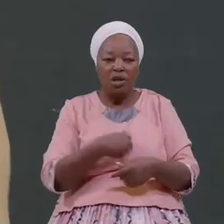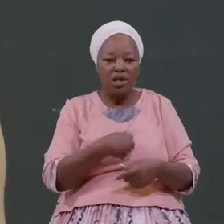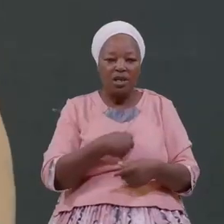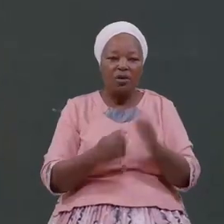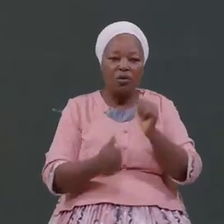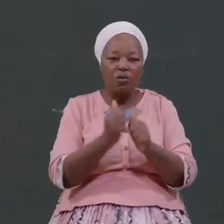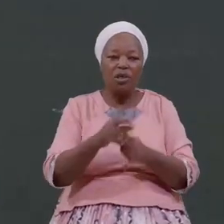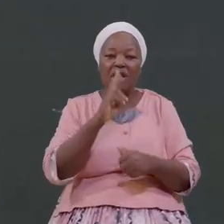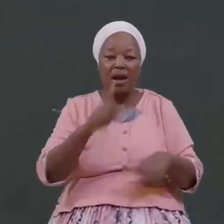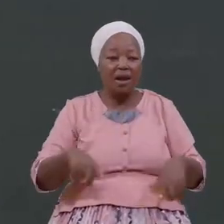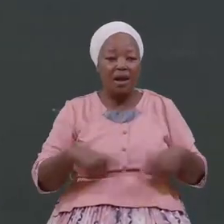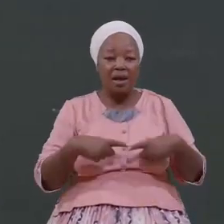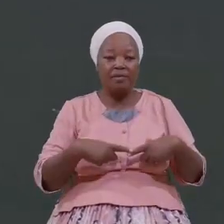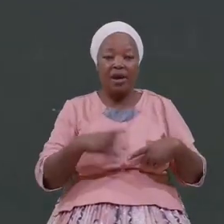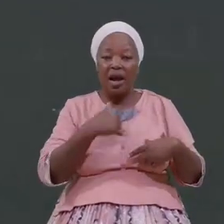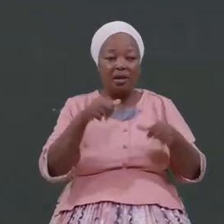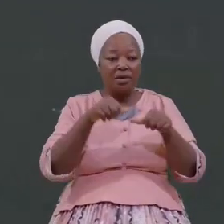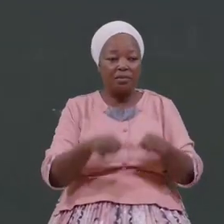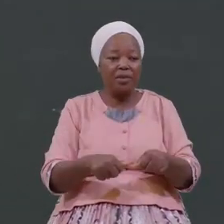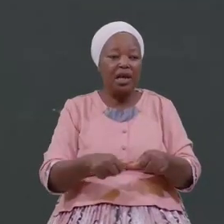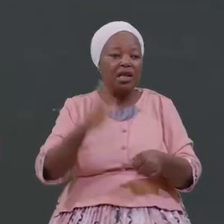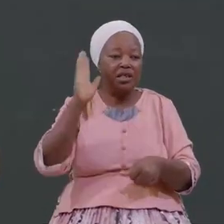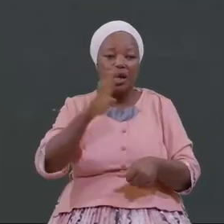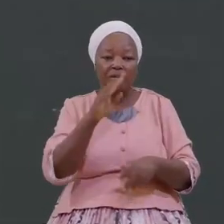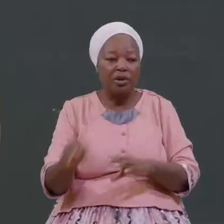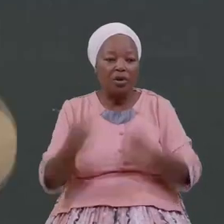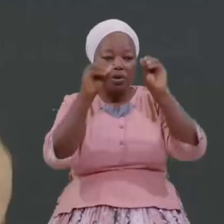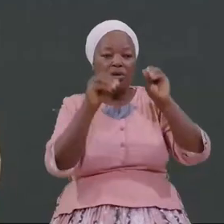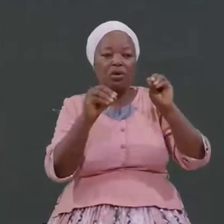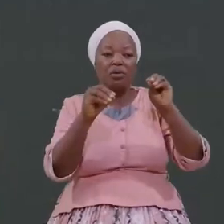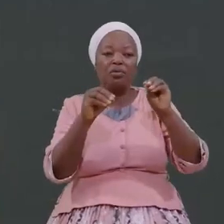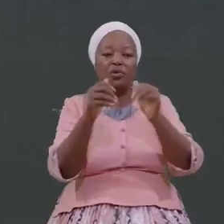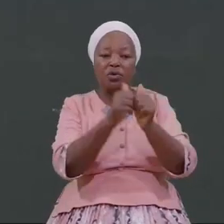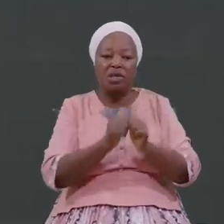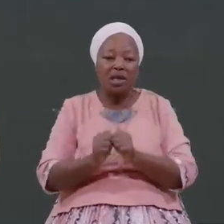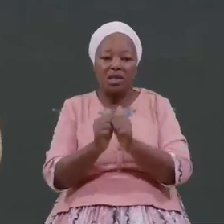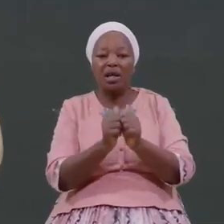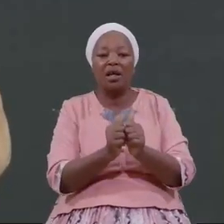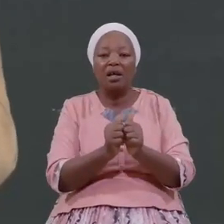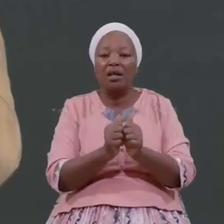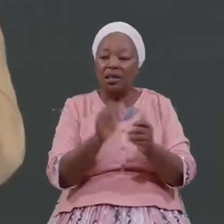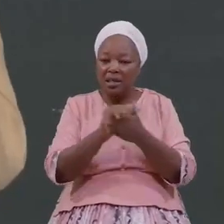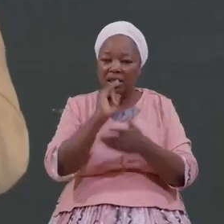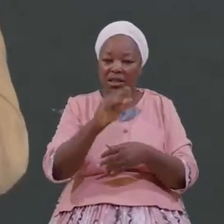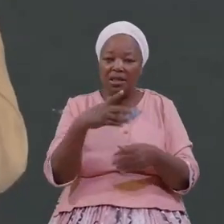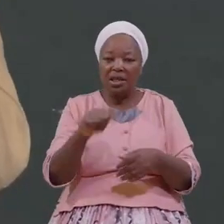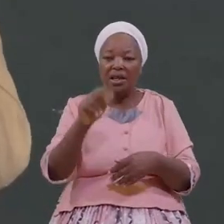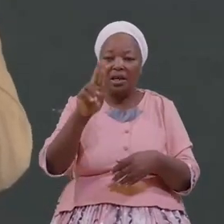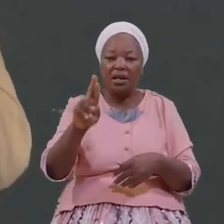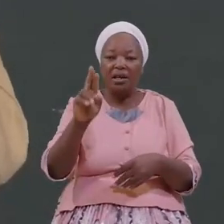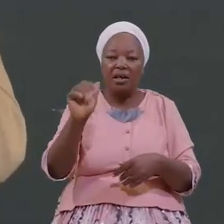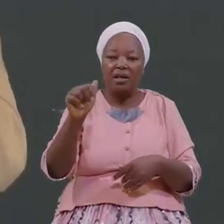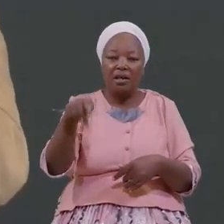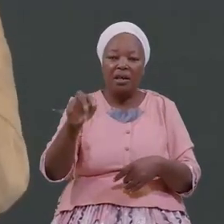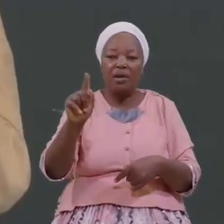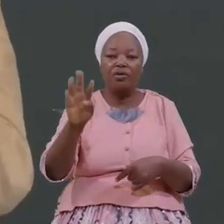ensuite, nous, les vivants qui seront restés, nous serons tous ensemble enlevés, c'est l'enlèvement ça, avec